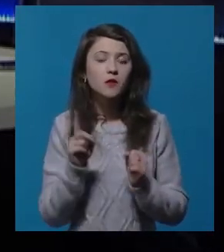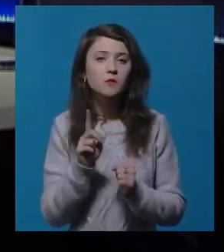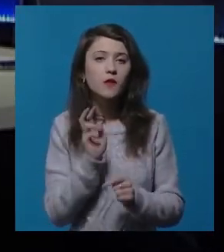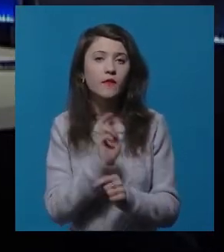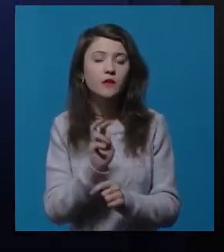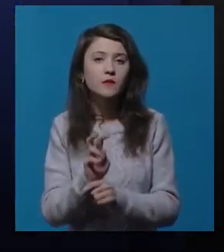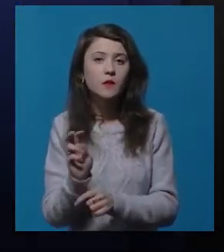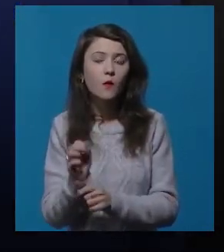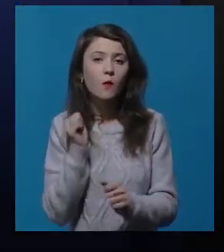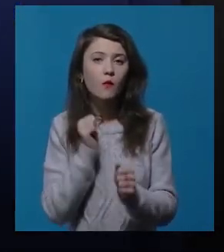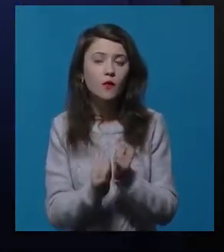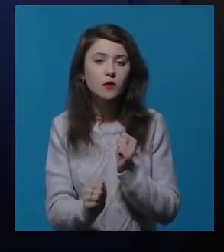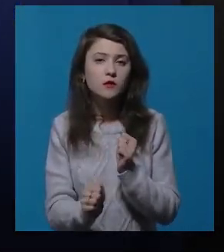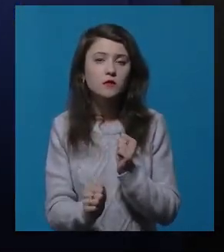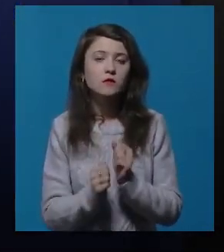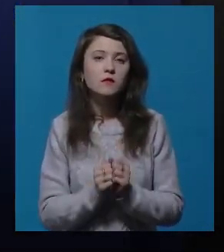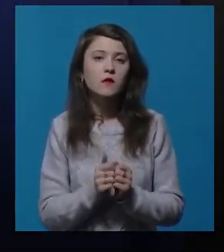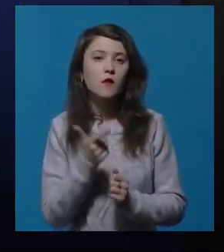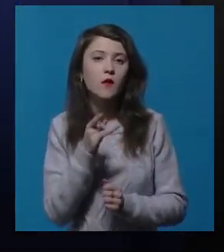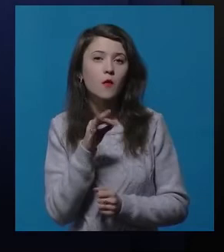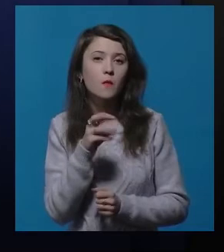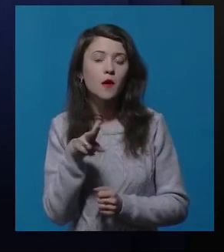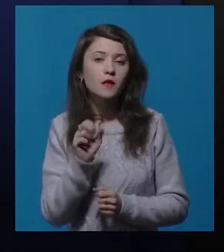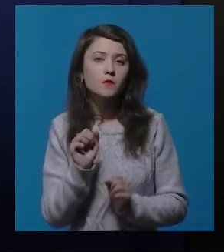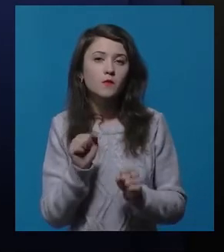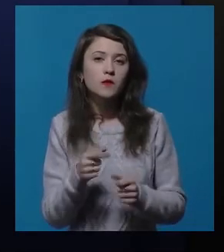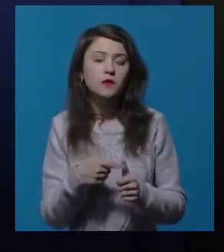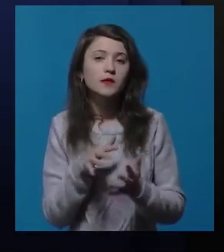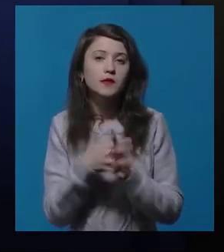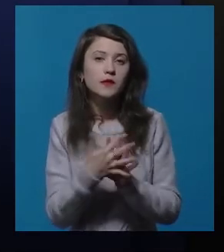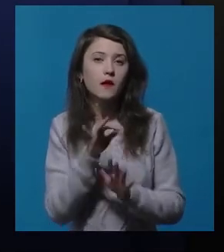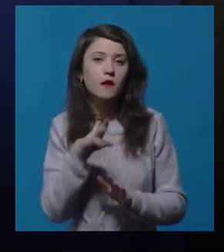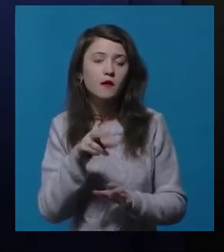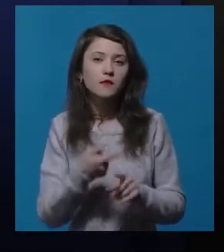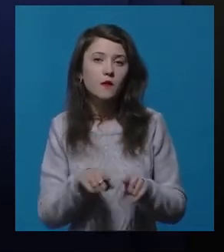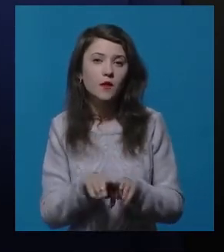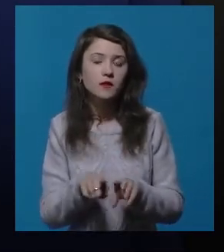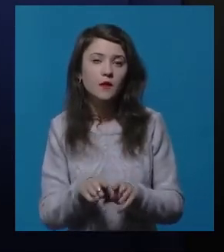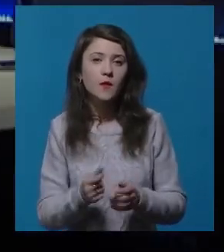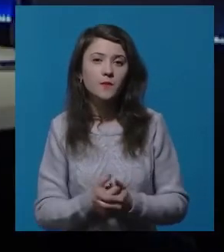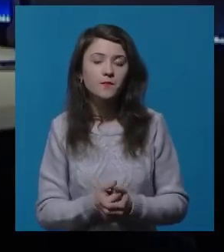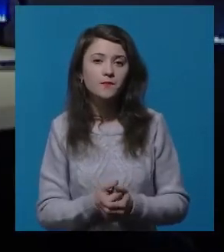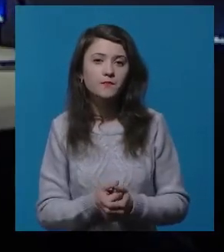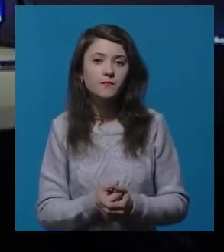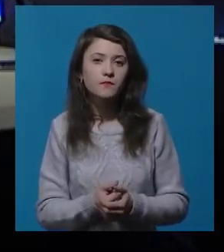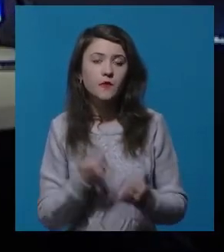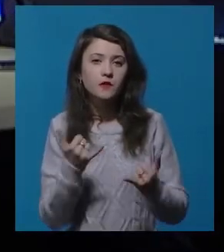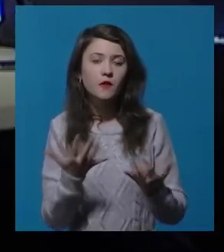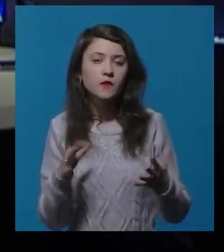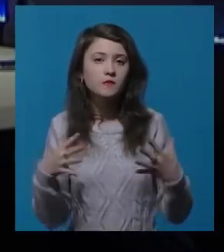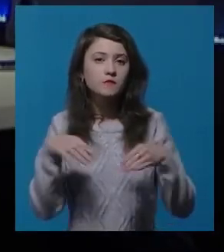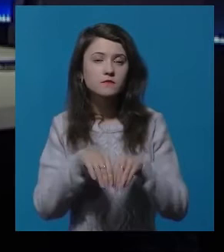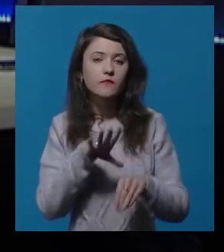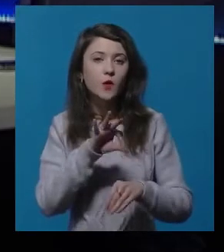відвідувалися, кожна громада відвідувалася. Ну, можна назвати сільська рада, да? Це теж певна громада, зараз об'єднуються в об'єднані